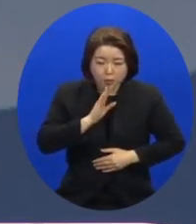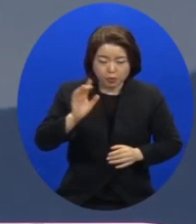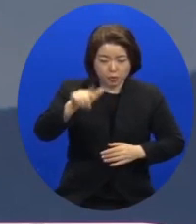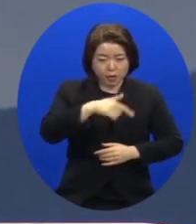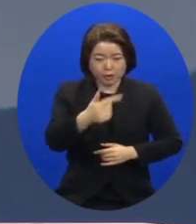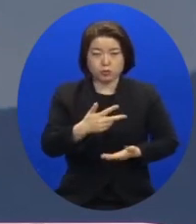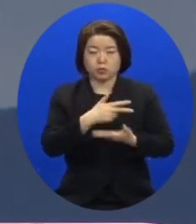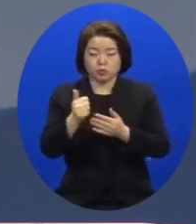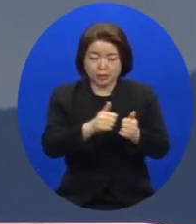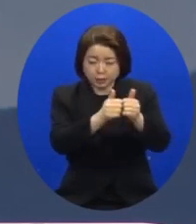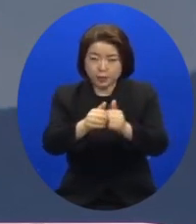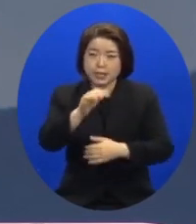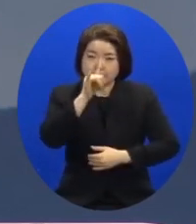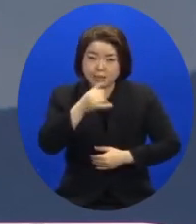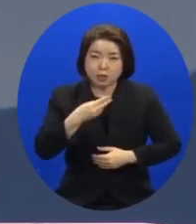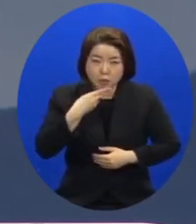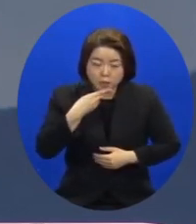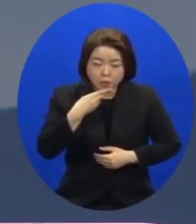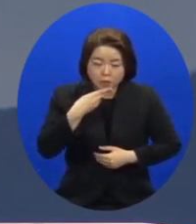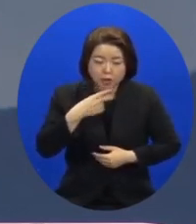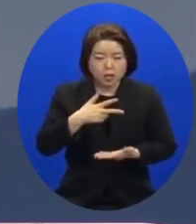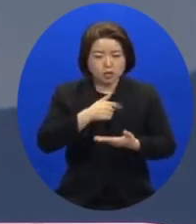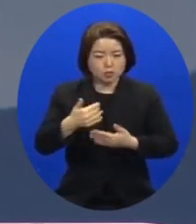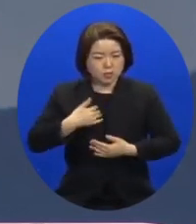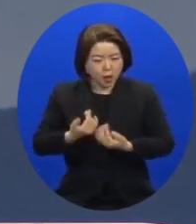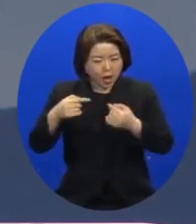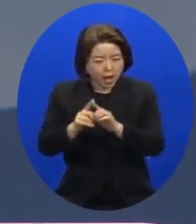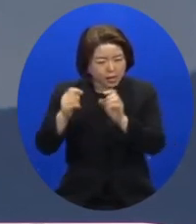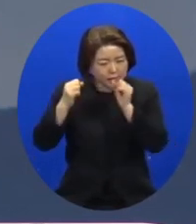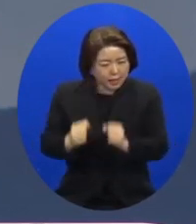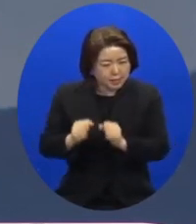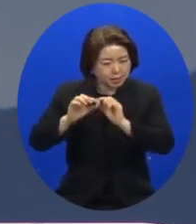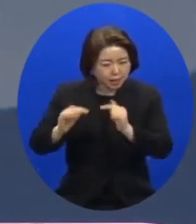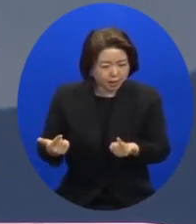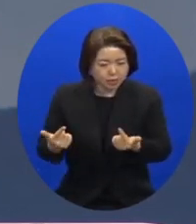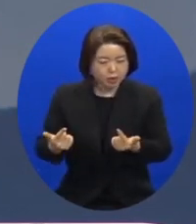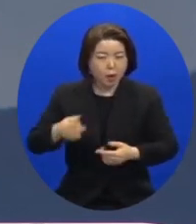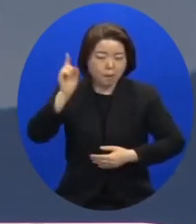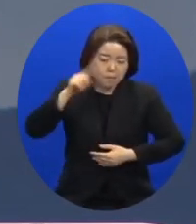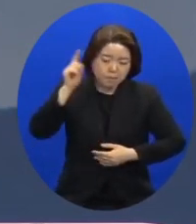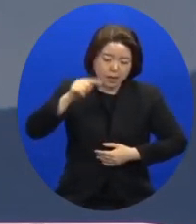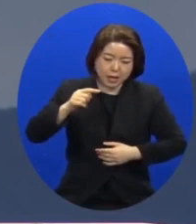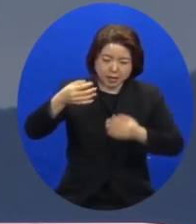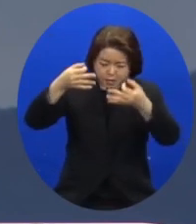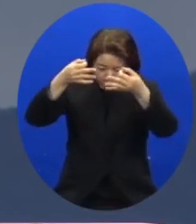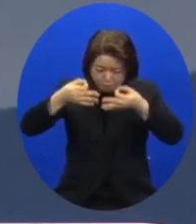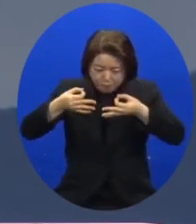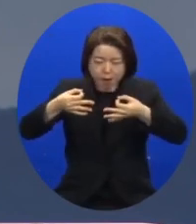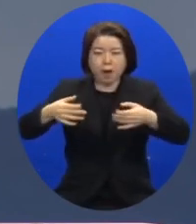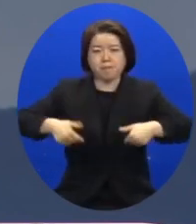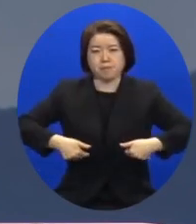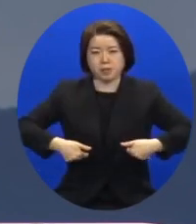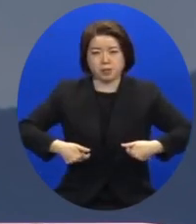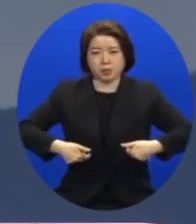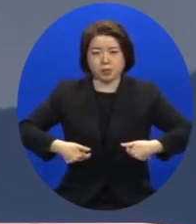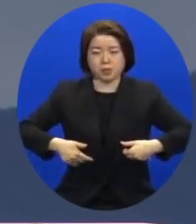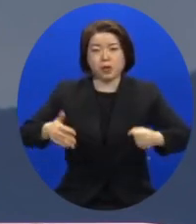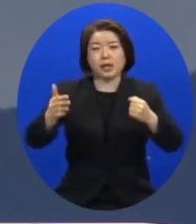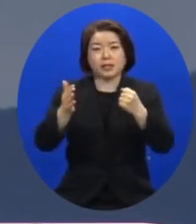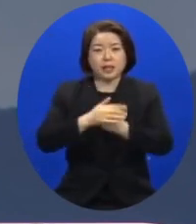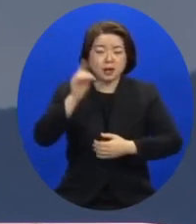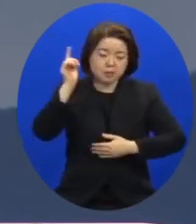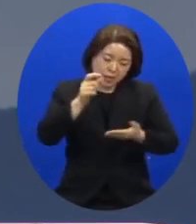했는지 주님은 정말 나와 함께 하셨는지 를 매일 확인해야합니다 그래서 일기를 써